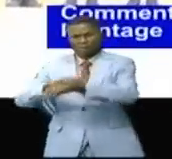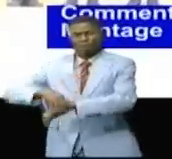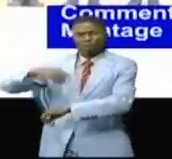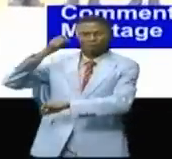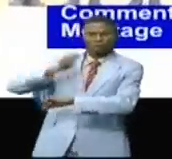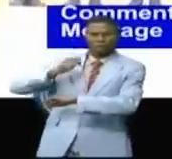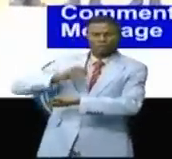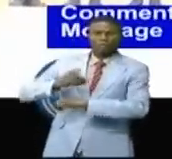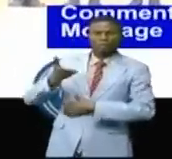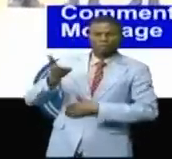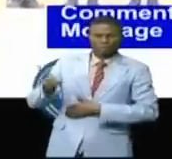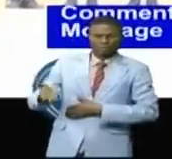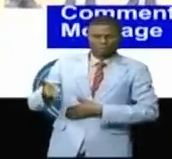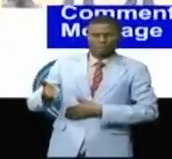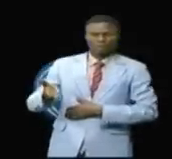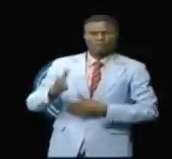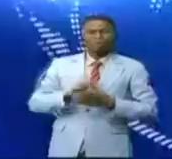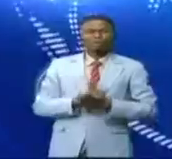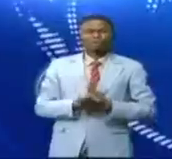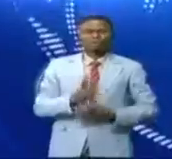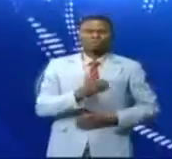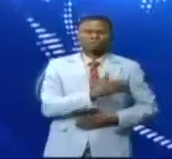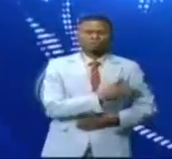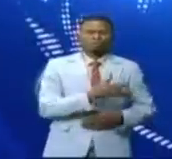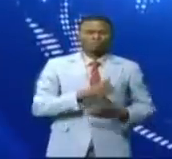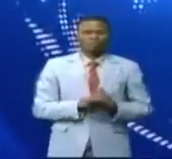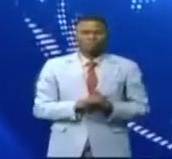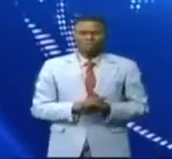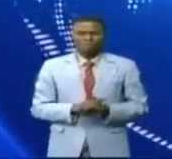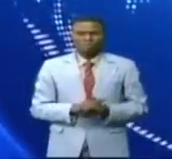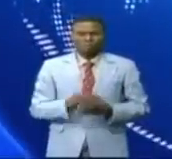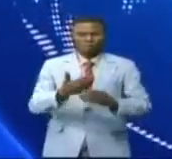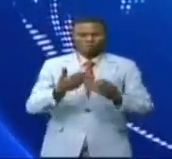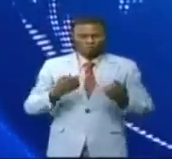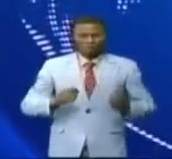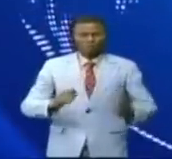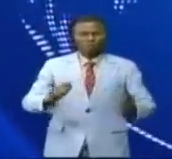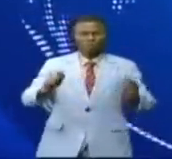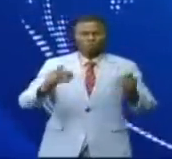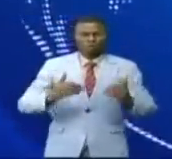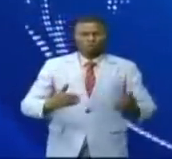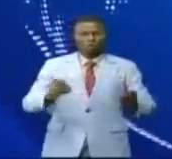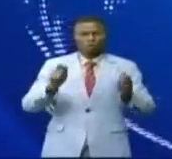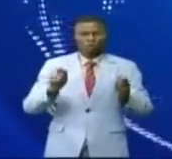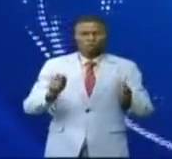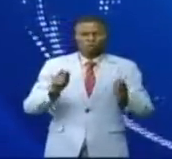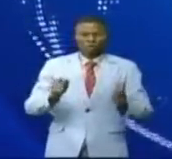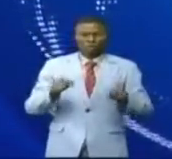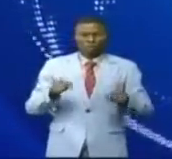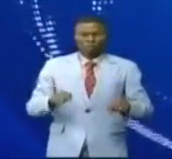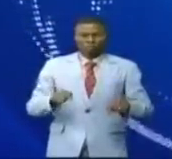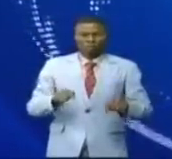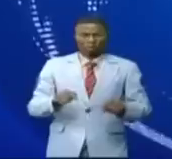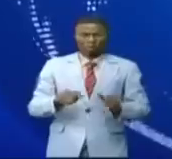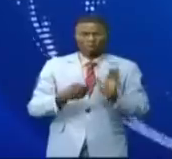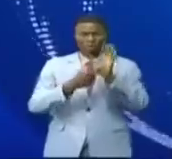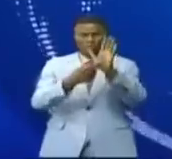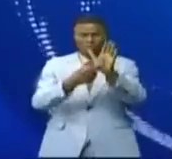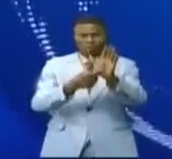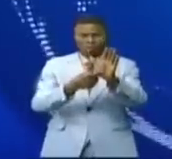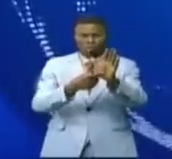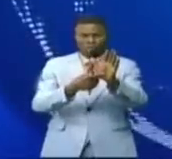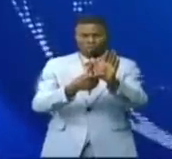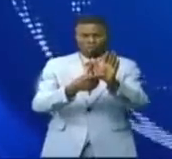juridictions compétentes avant de poursuivre agricole journal prénom cet élément que nous propose